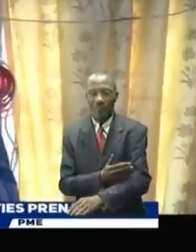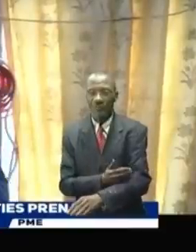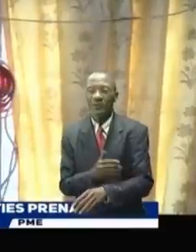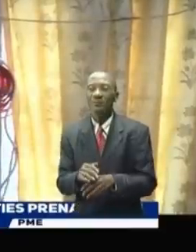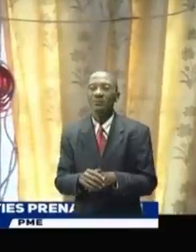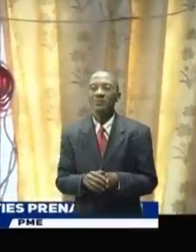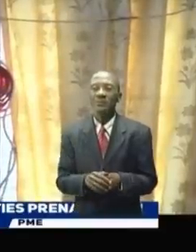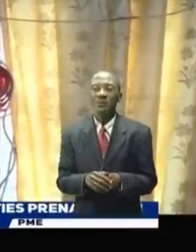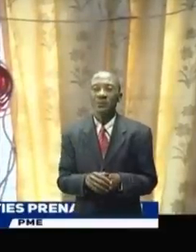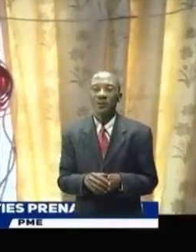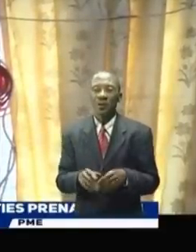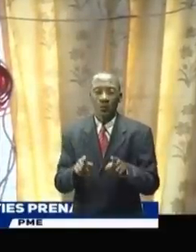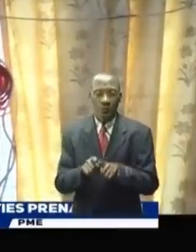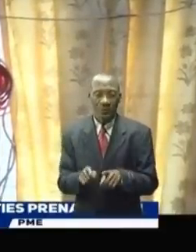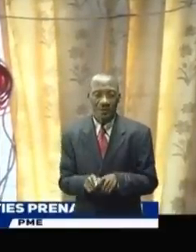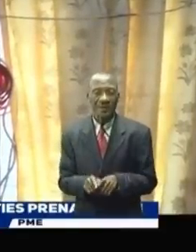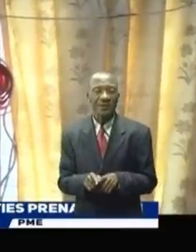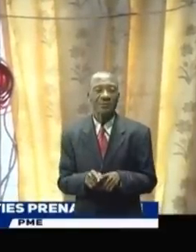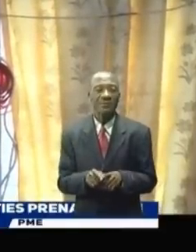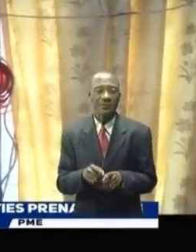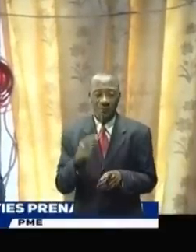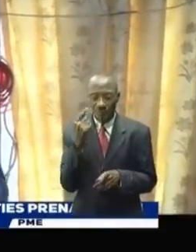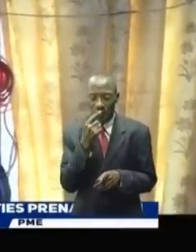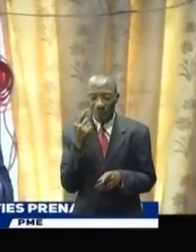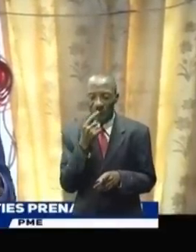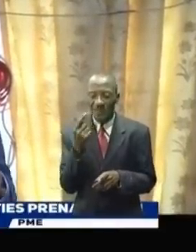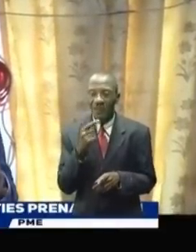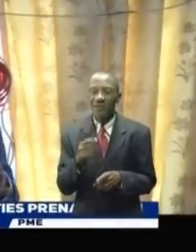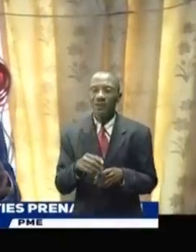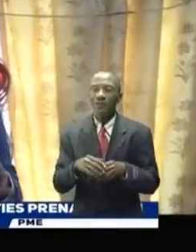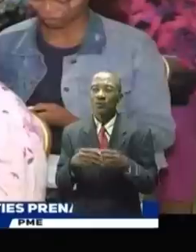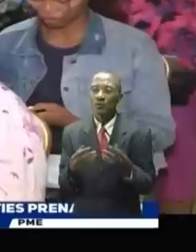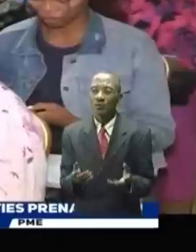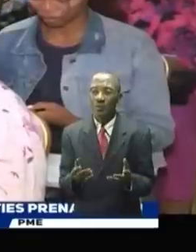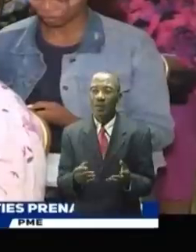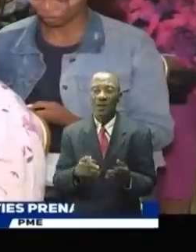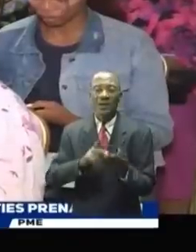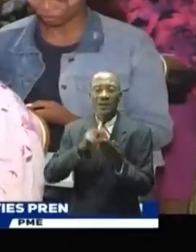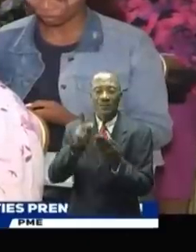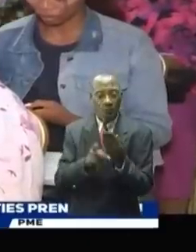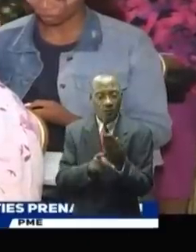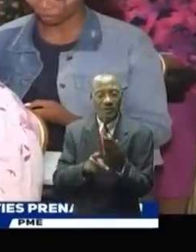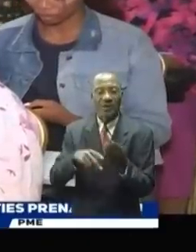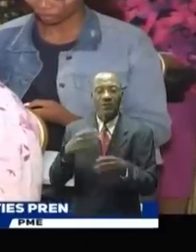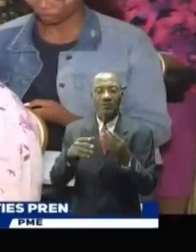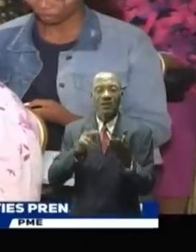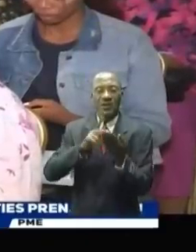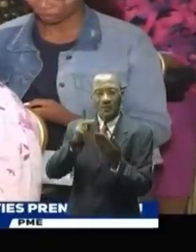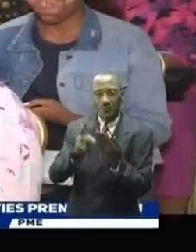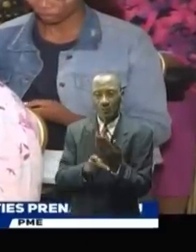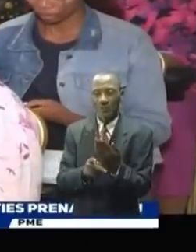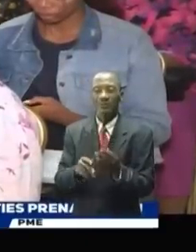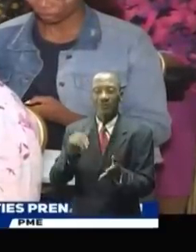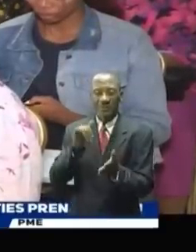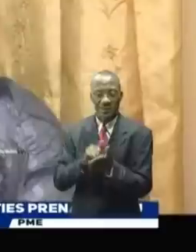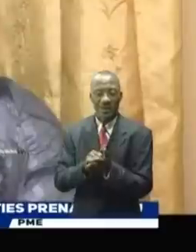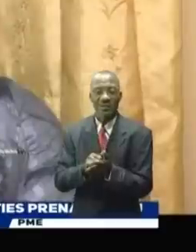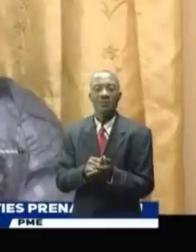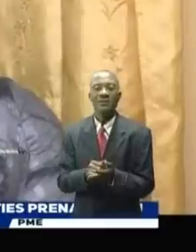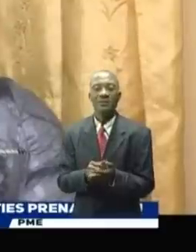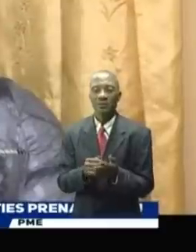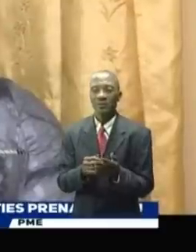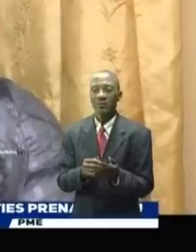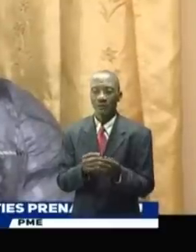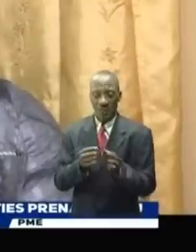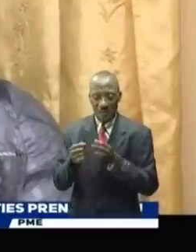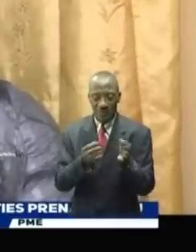concours COPA qui se démarquera cette fois-ci par un plan d'action environnementale et sociale afin d'assainir le climat des affaires. Pour